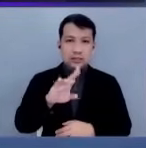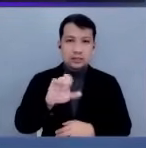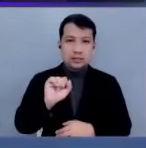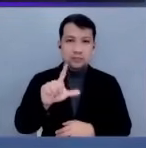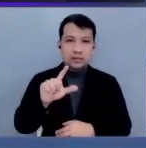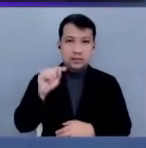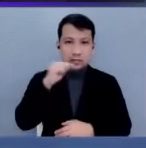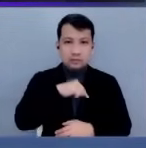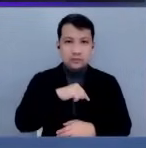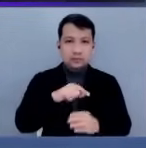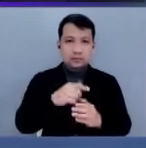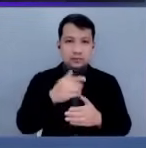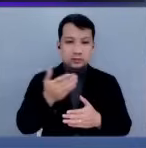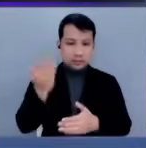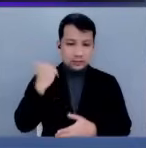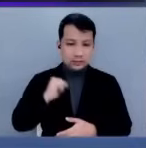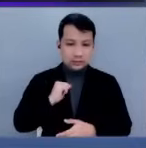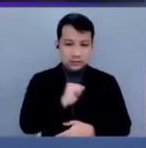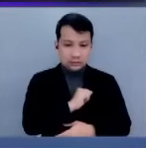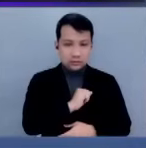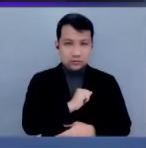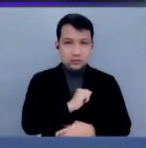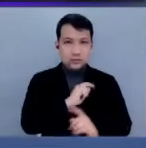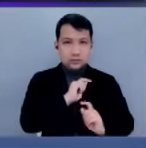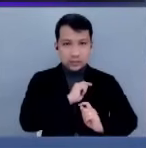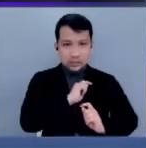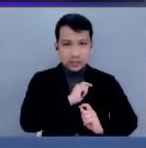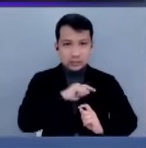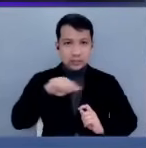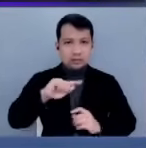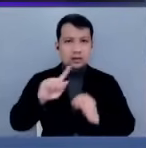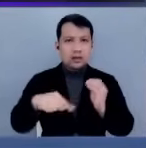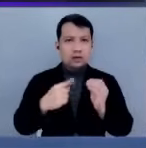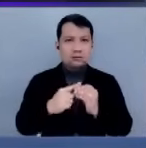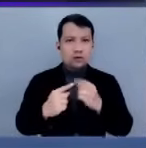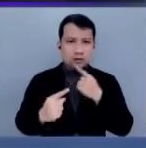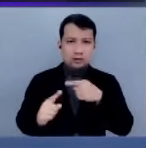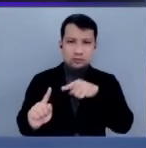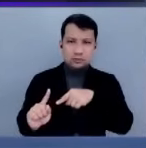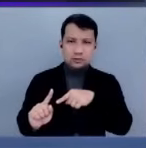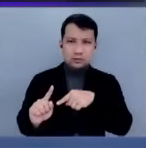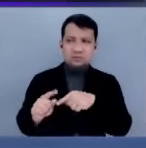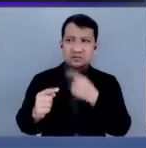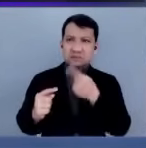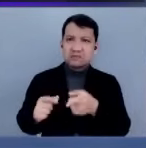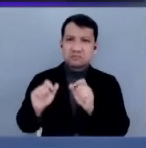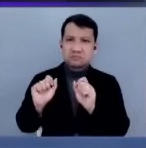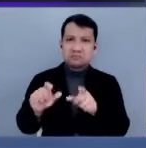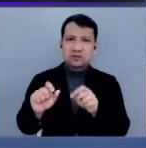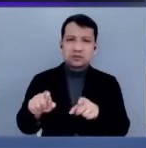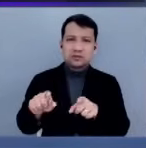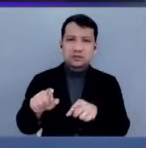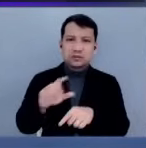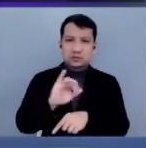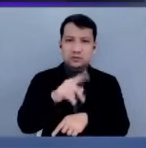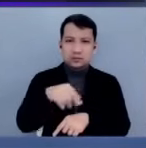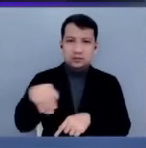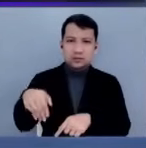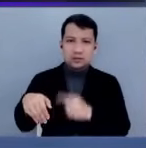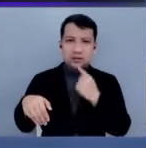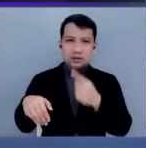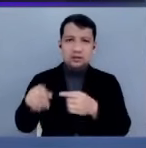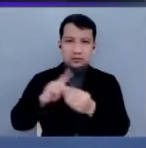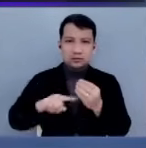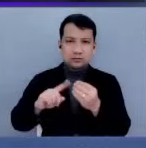ni dating Senador Antonio Trillanes ang mga nagsasabing ibinenta niya raw ang Scarborough Shoal. Kabilang dyan sina